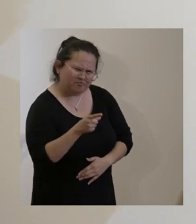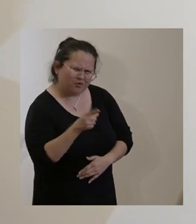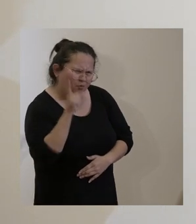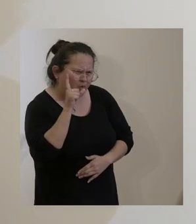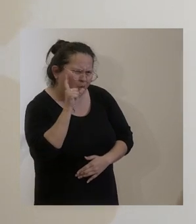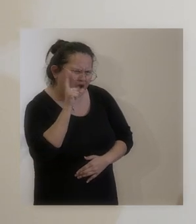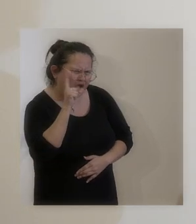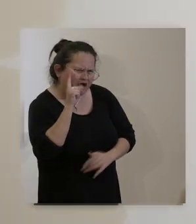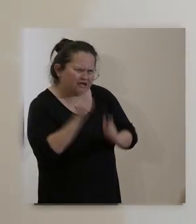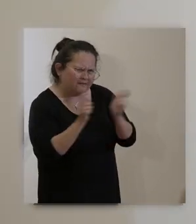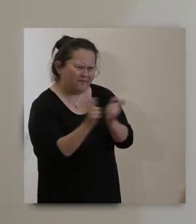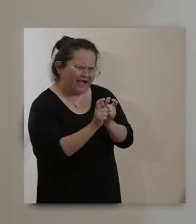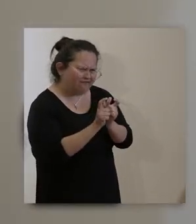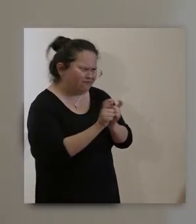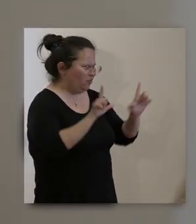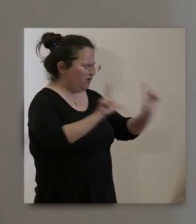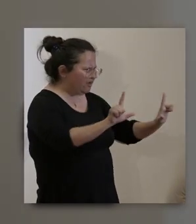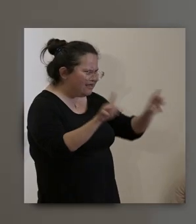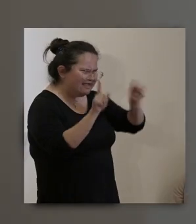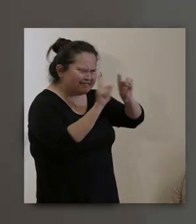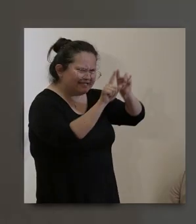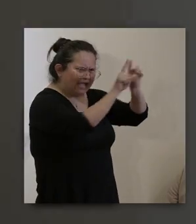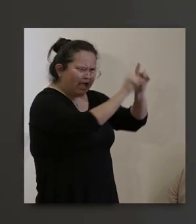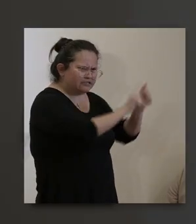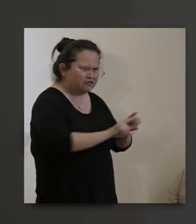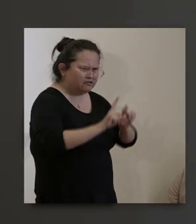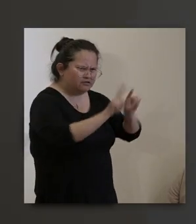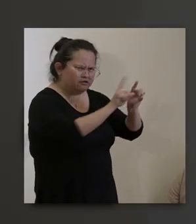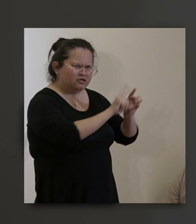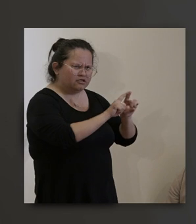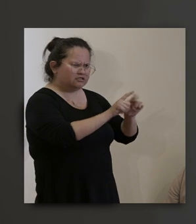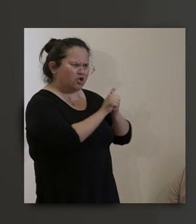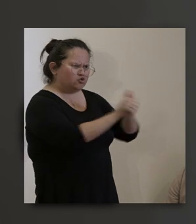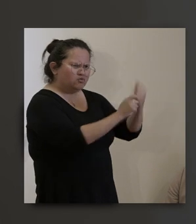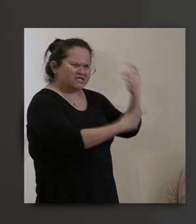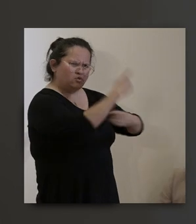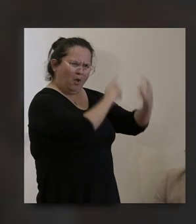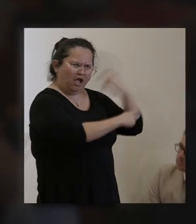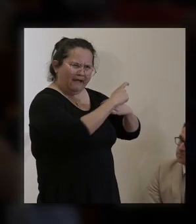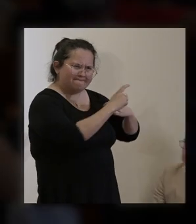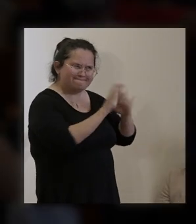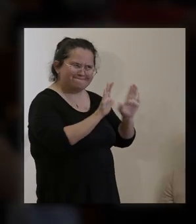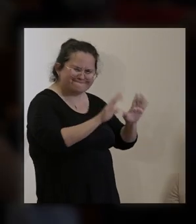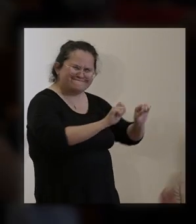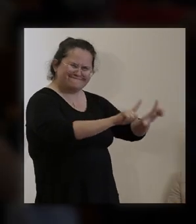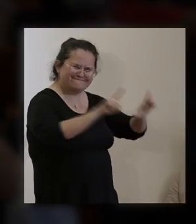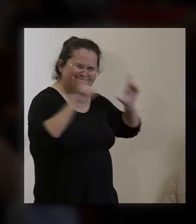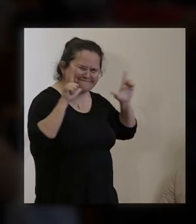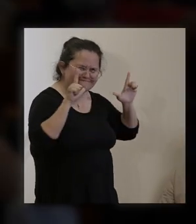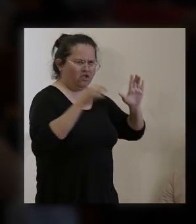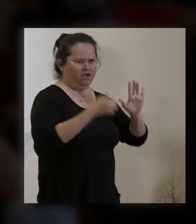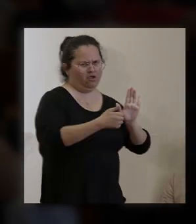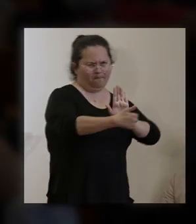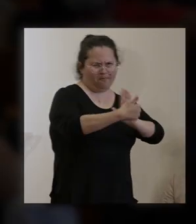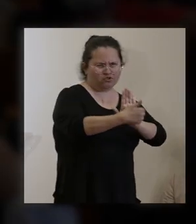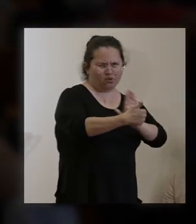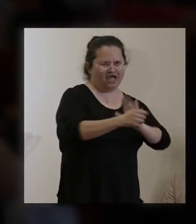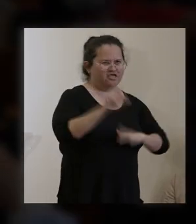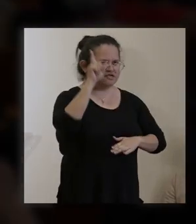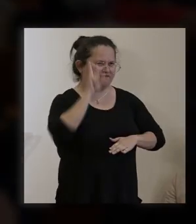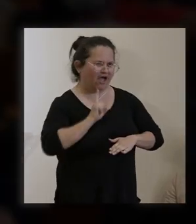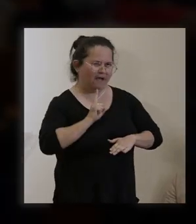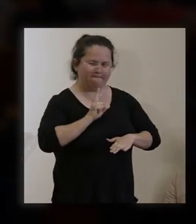qui sont d'ordre chronologique, mais parce qu'en fait, ici, Marguerite Deurbroeck, que vous voyez donc et qui est le personnage principal, sur sa robe,